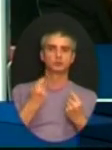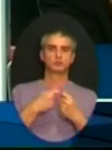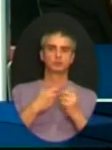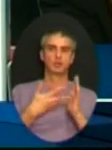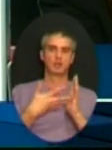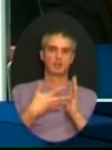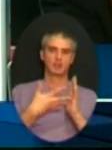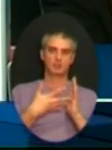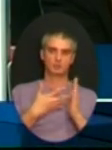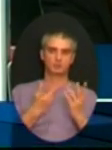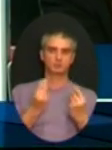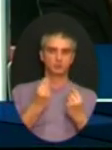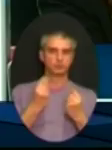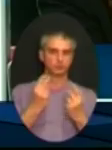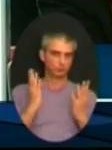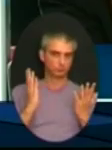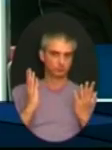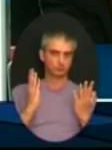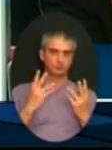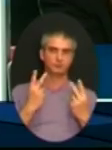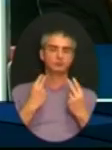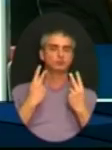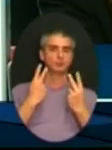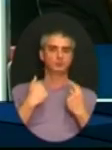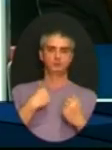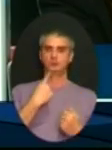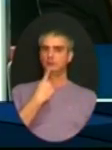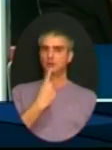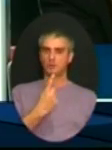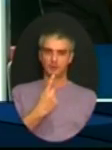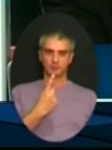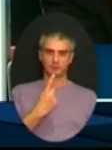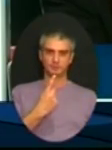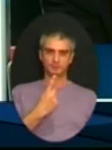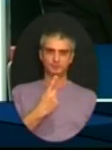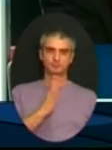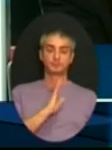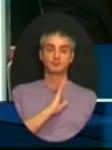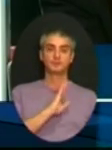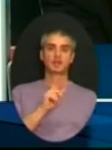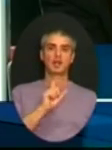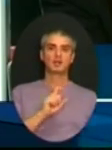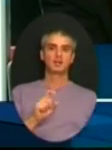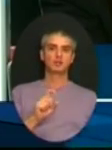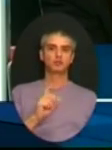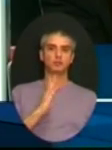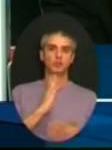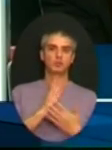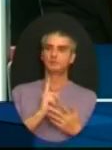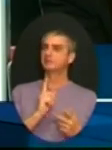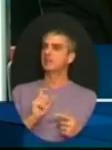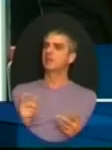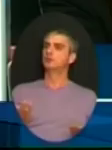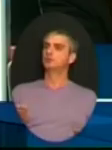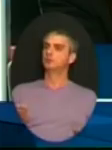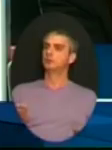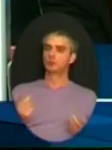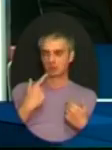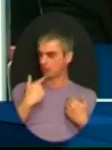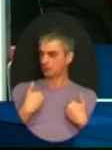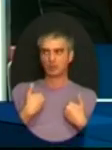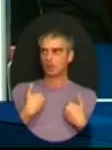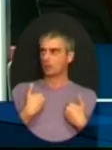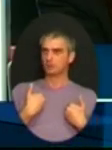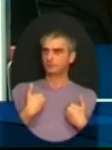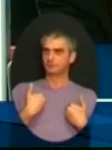נתניהו. משהו ערכי. אז תגידי משהו ערכי, כן. משהו ערכי שאני אומרת, שאל תאשימו עד שלא נגמר תאשימו? התהליך. אז אל תגידי גם...